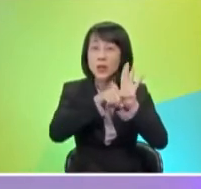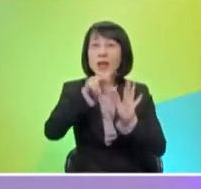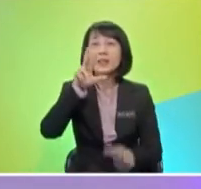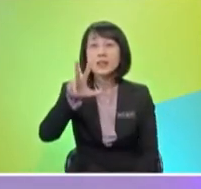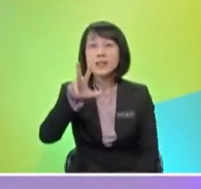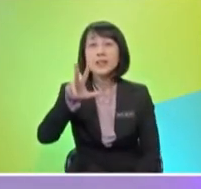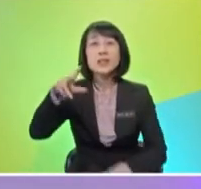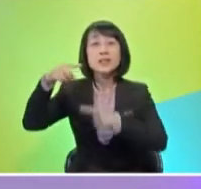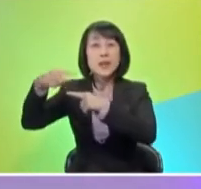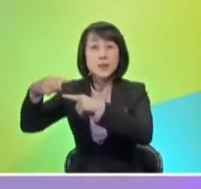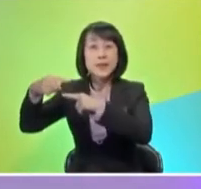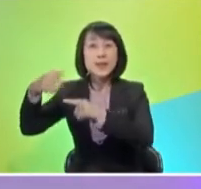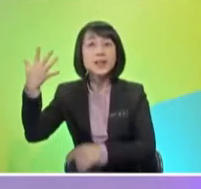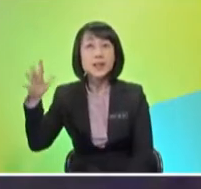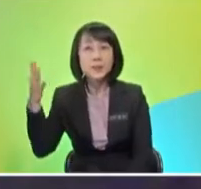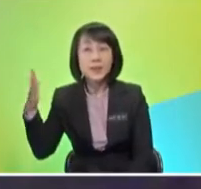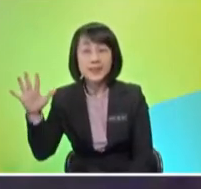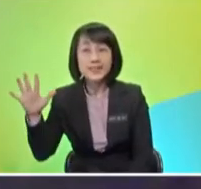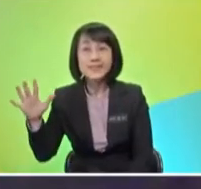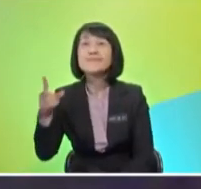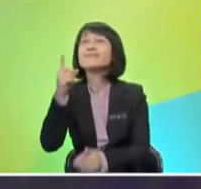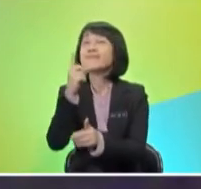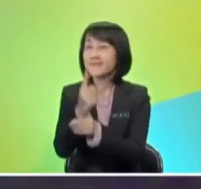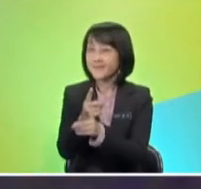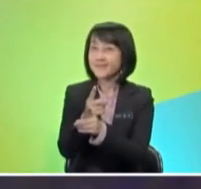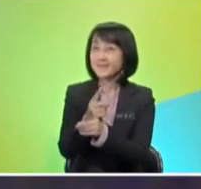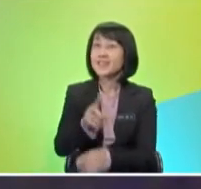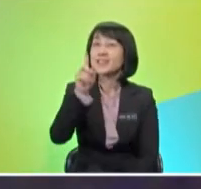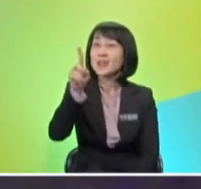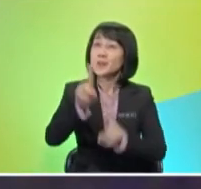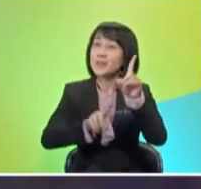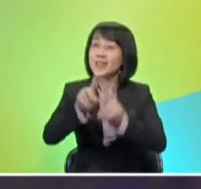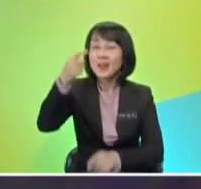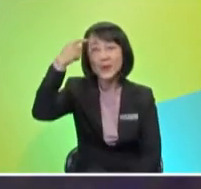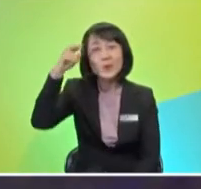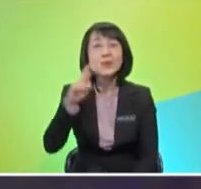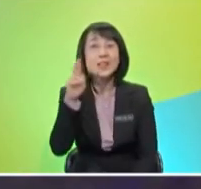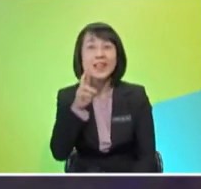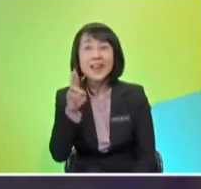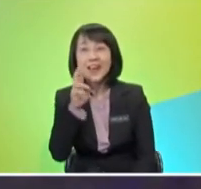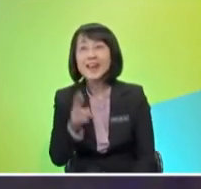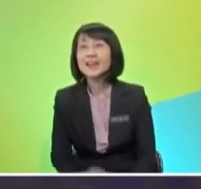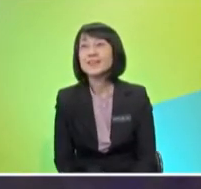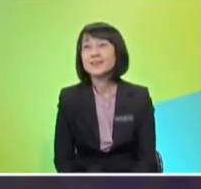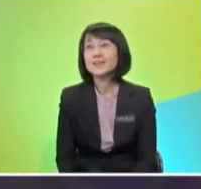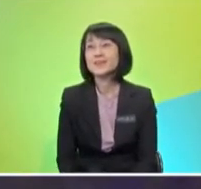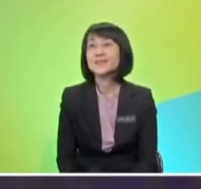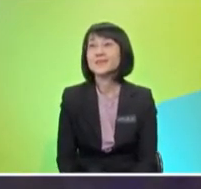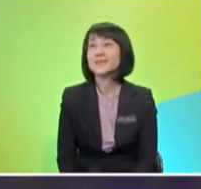15 Cikgu ah betul jadi satu bintang untuk Ria Oke Satu Bintang